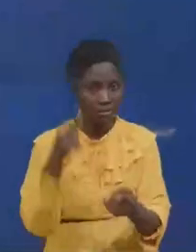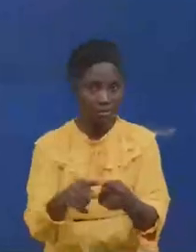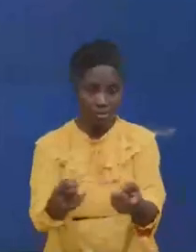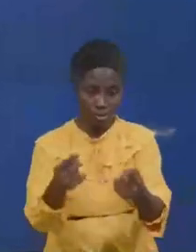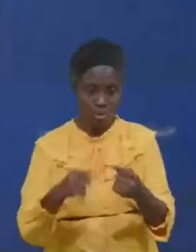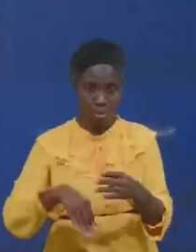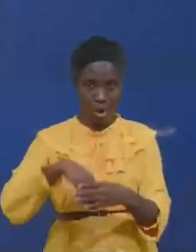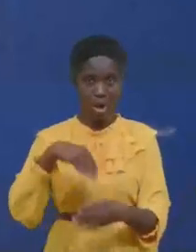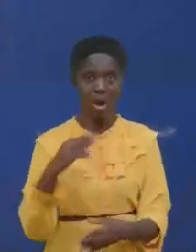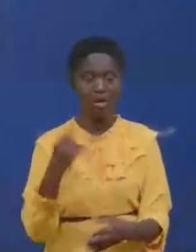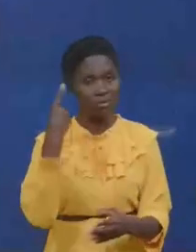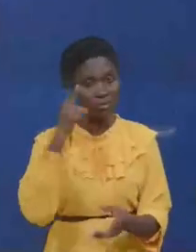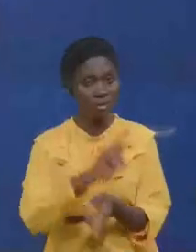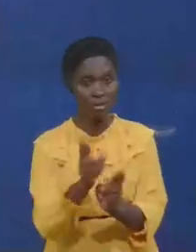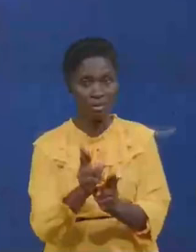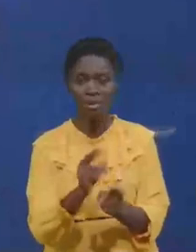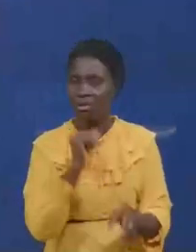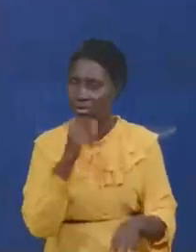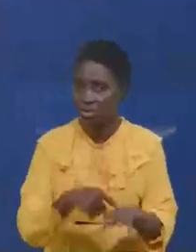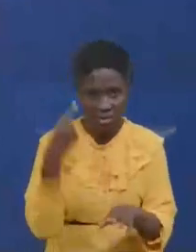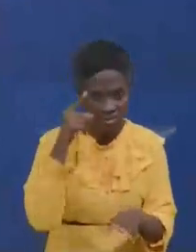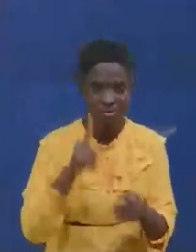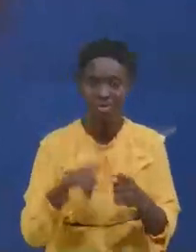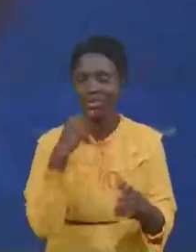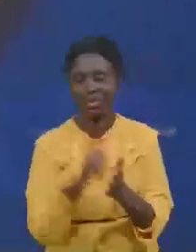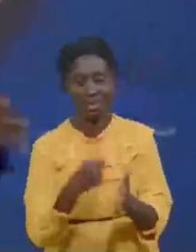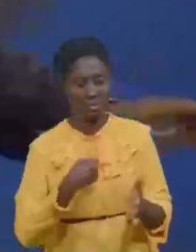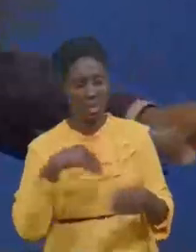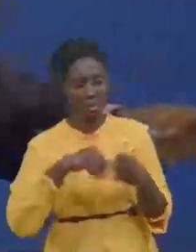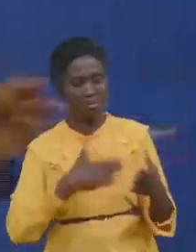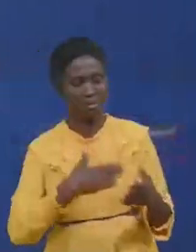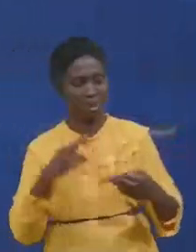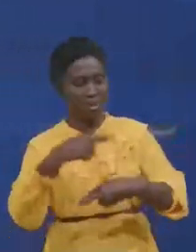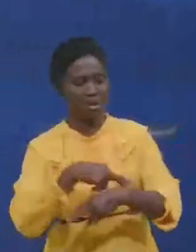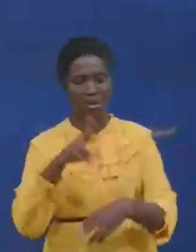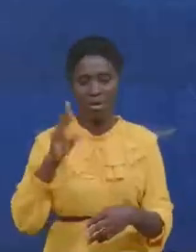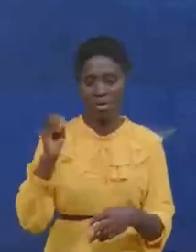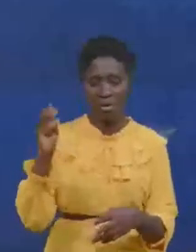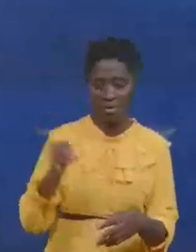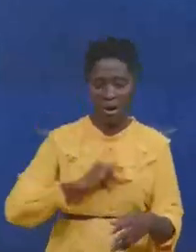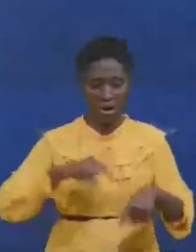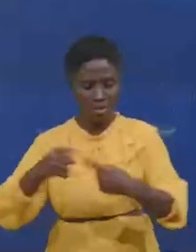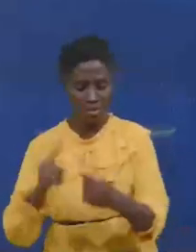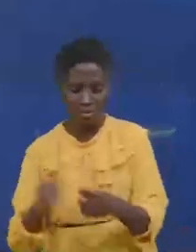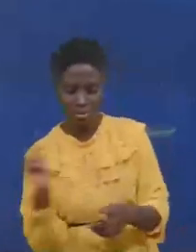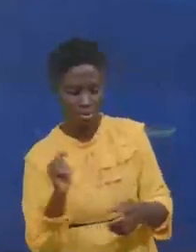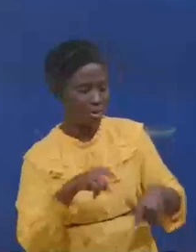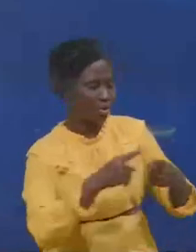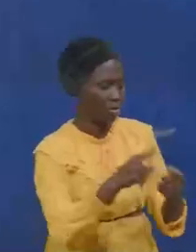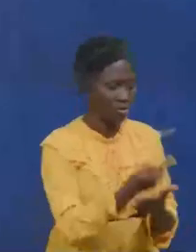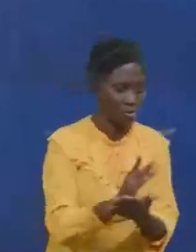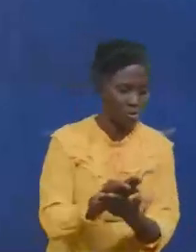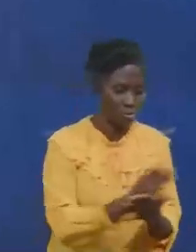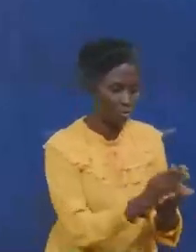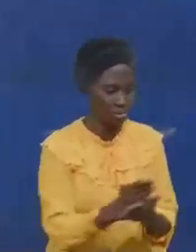je vous appelle à prendre la décision pour Christ, ce n'est pas l'heure de se lever parce que tu es à la maison, tu vas vouloir aller